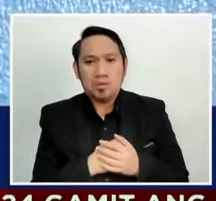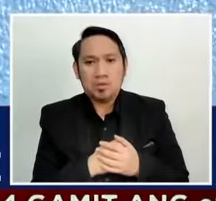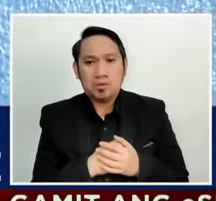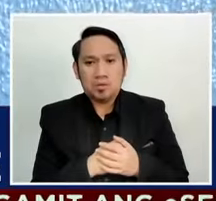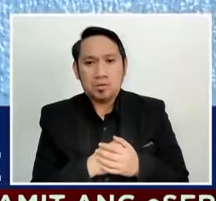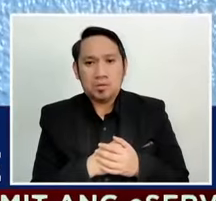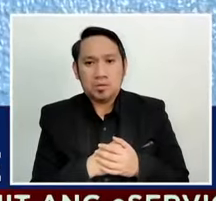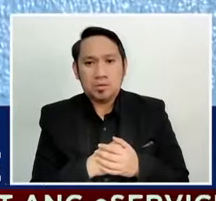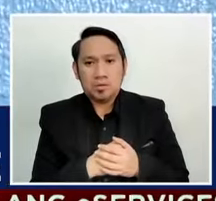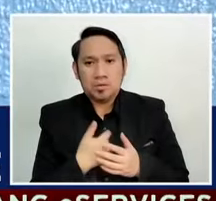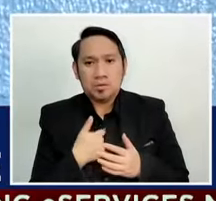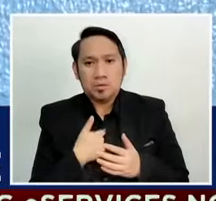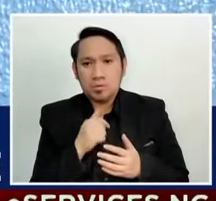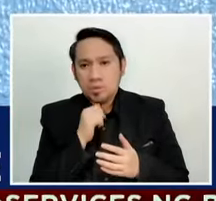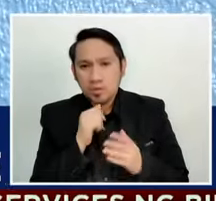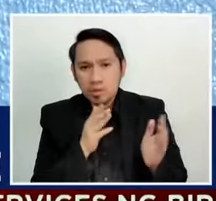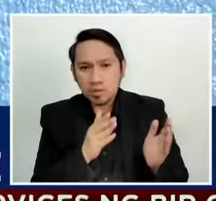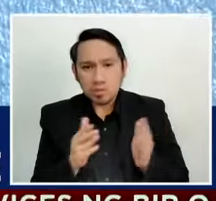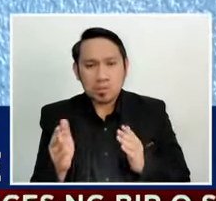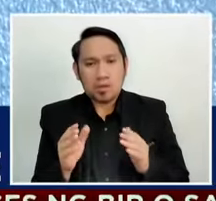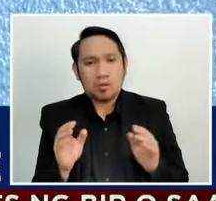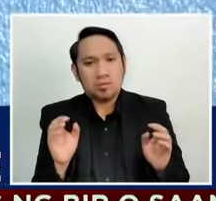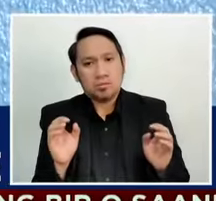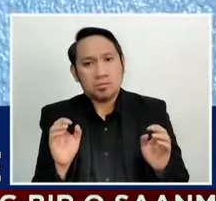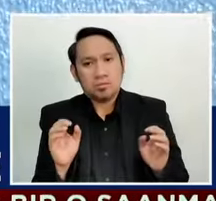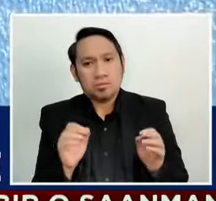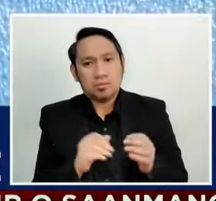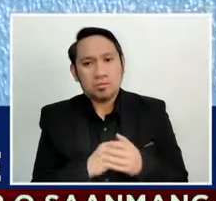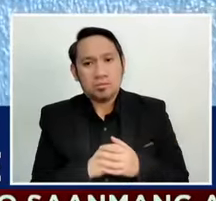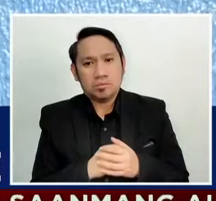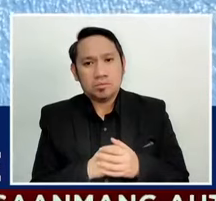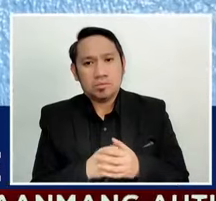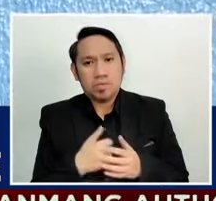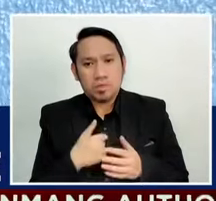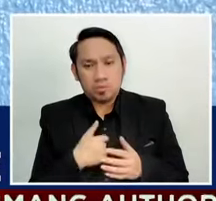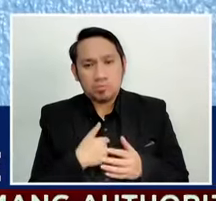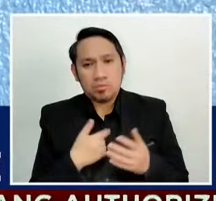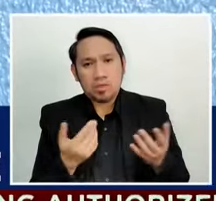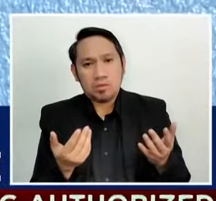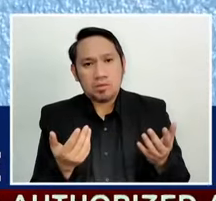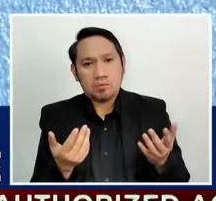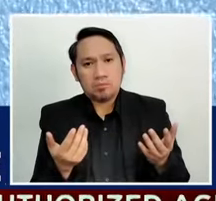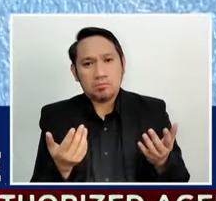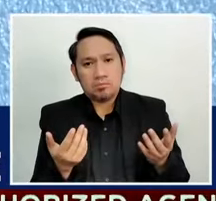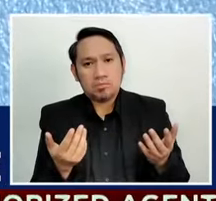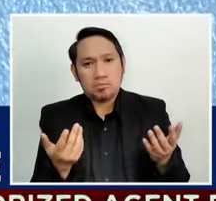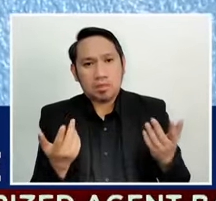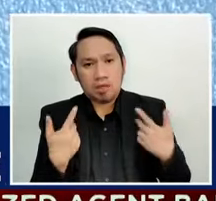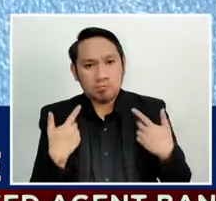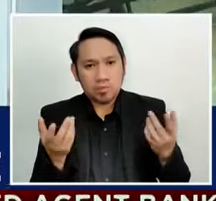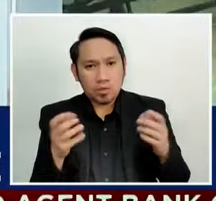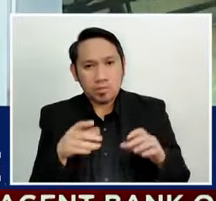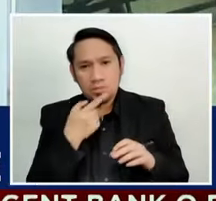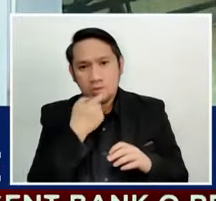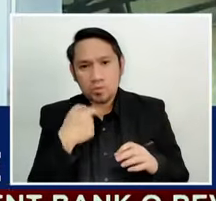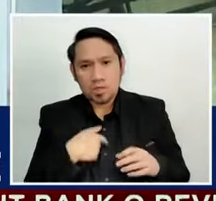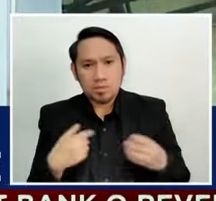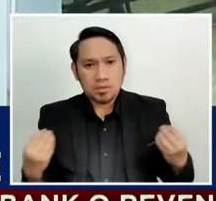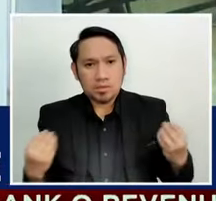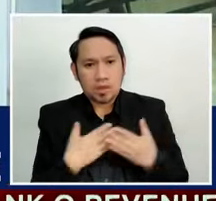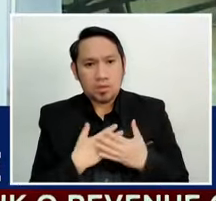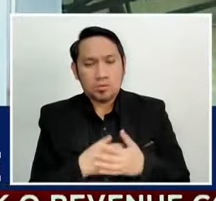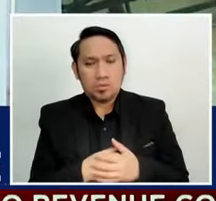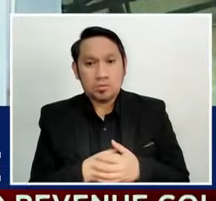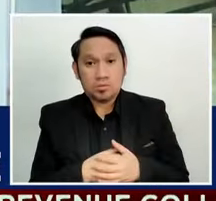kung binalak o pinagplanuhan na umakit doon. Talagang nagkataon lang na dahil natatakot ako. Lumabas din